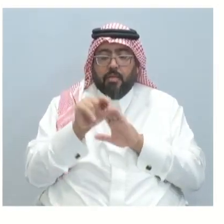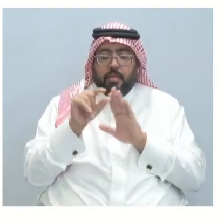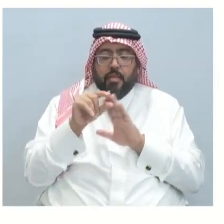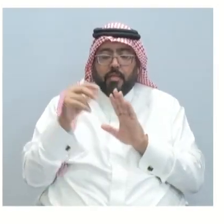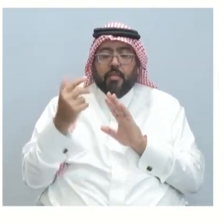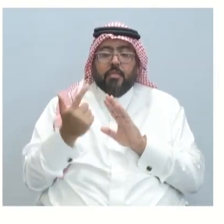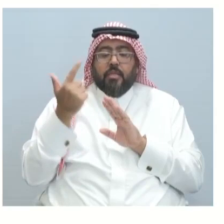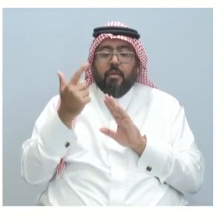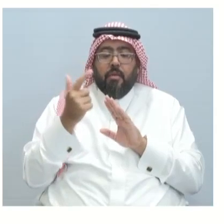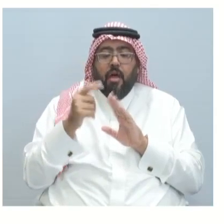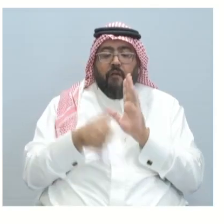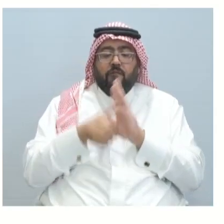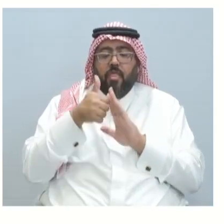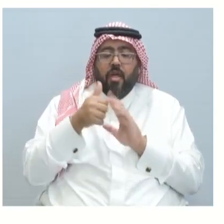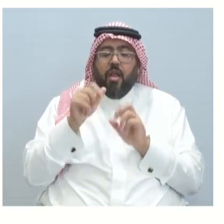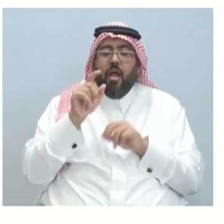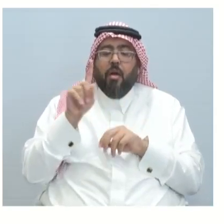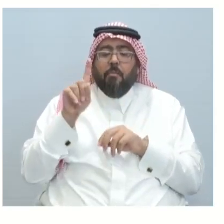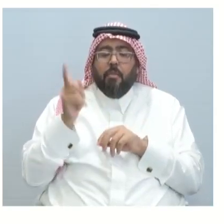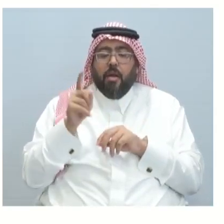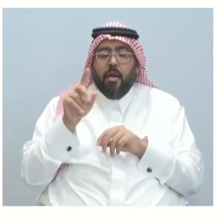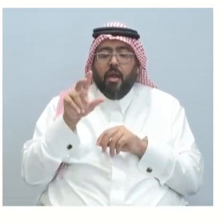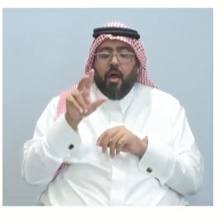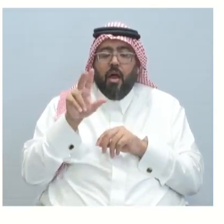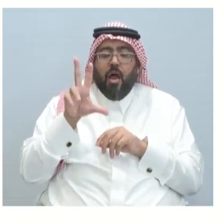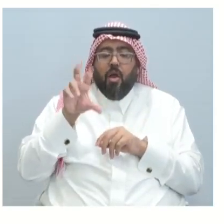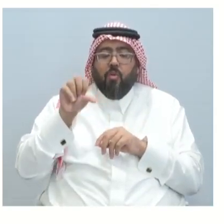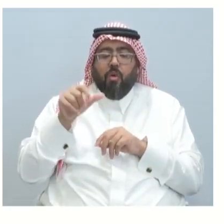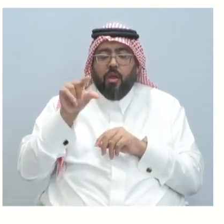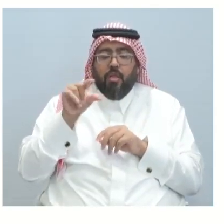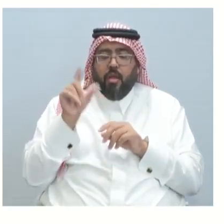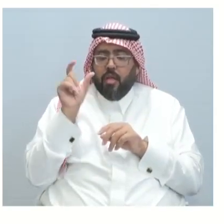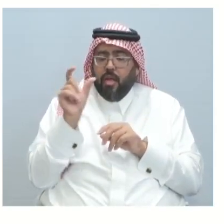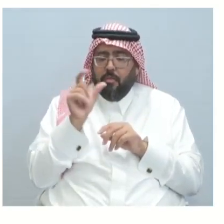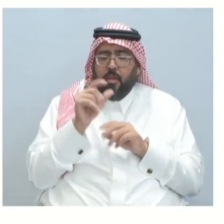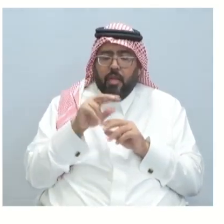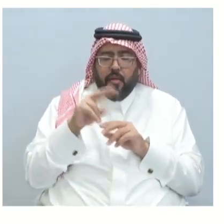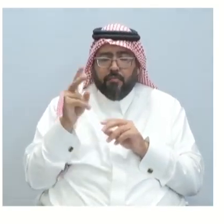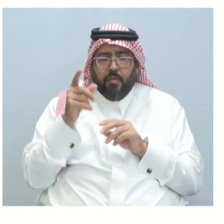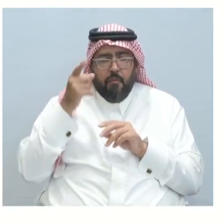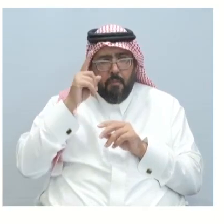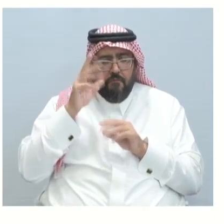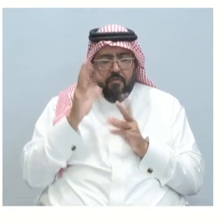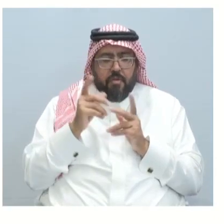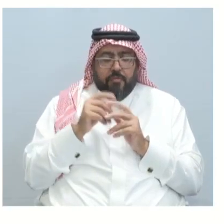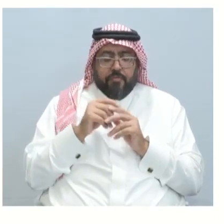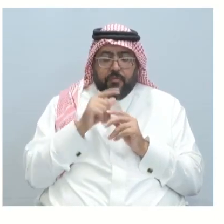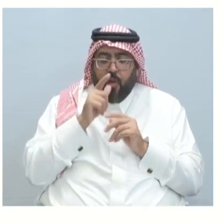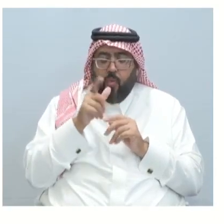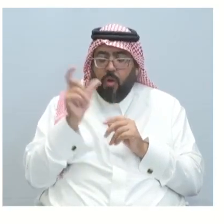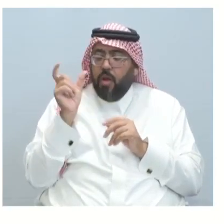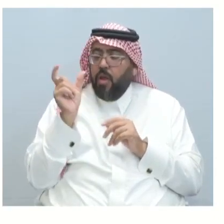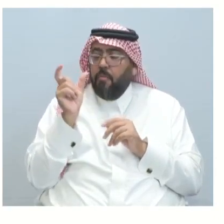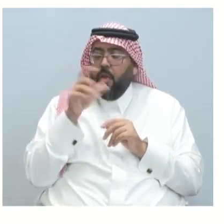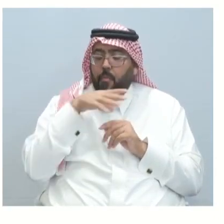الوالدين في هذا الدرس باذن الله اولا سنبين معان الكلمات الغريبه والتي قد تشكل على البعض معرفه معناها في حديث رسول